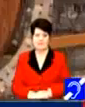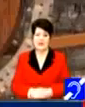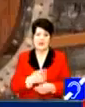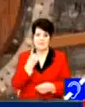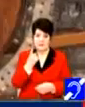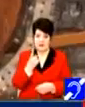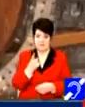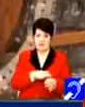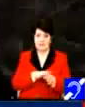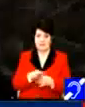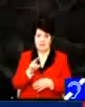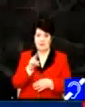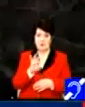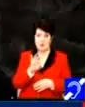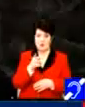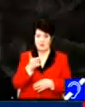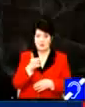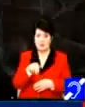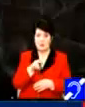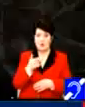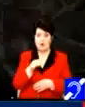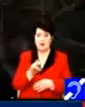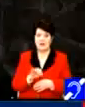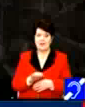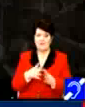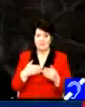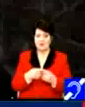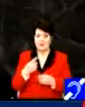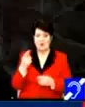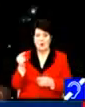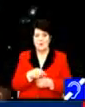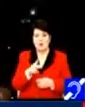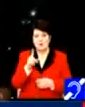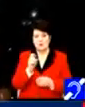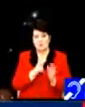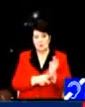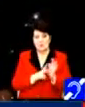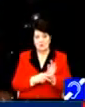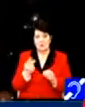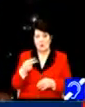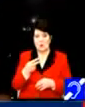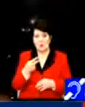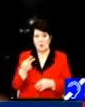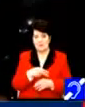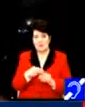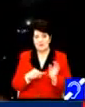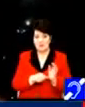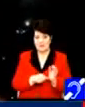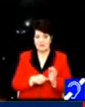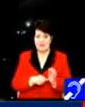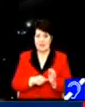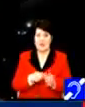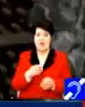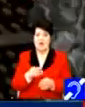Primele mențiuni despre podgoriile familiei datează din anul 1880. Ele aparțineau lui Cerven Gani. În 2006, moștenitorul acestuia a